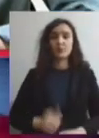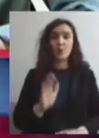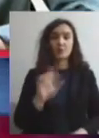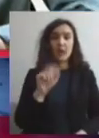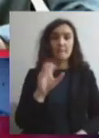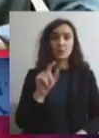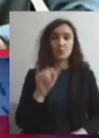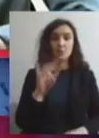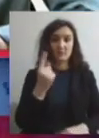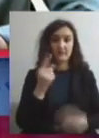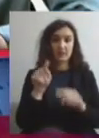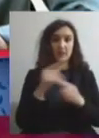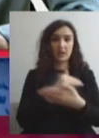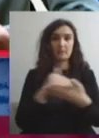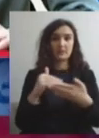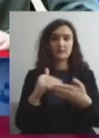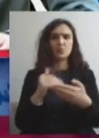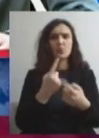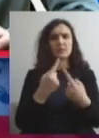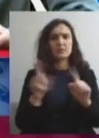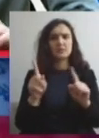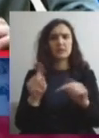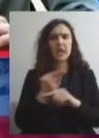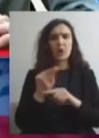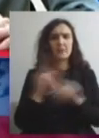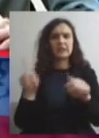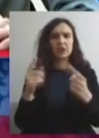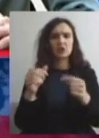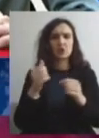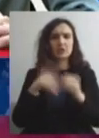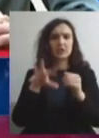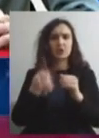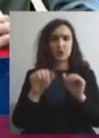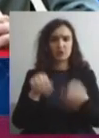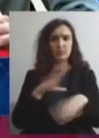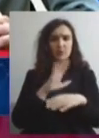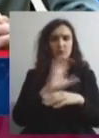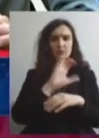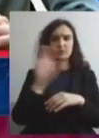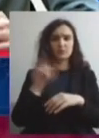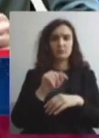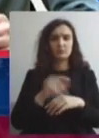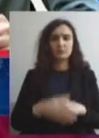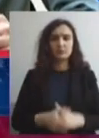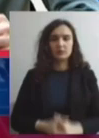შეირჩა პირველი ეტაპისთვის, რომ თუ რამ სხვა სარეაბილიტაციო ცენტრებში შეიძლება გაიგზავნონ ამ კატეგორიის პაციენტები?